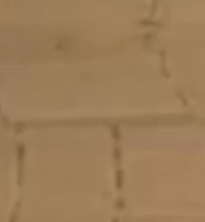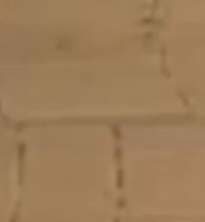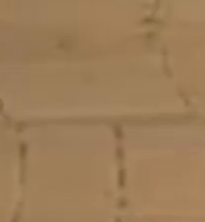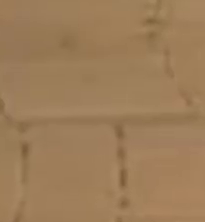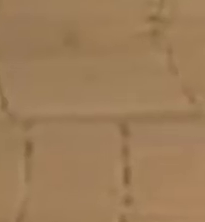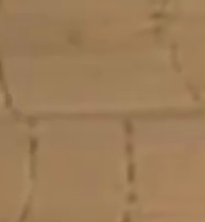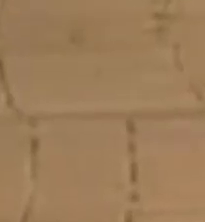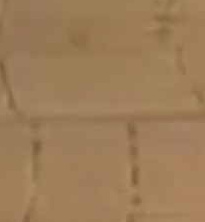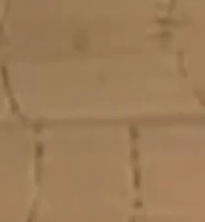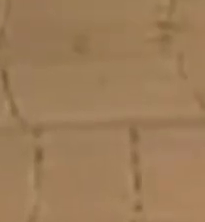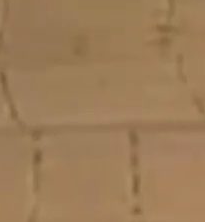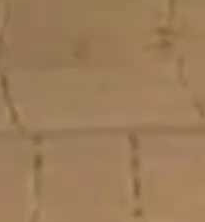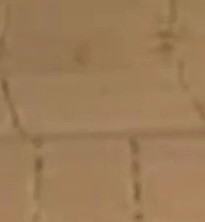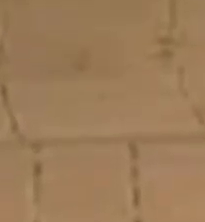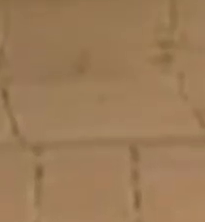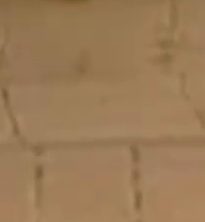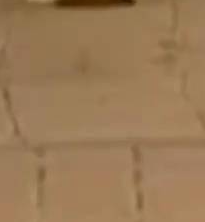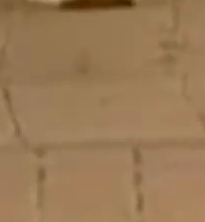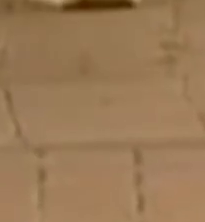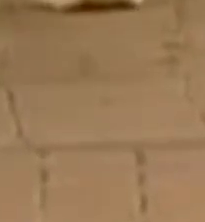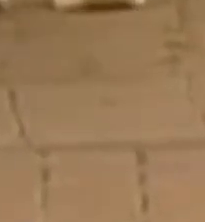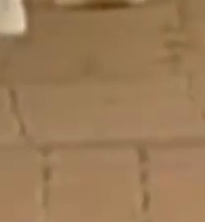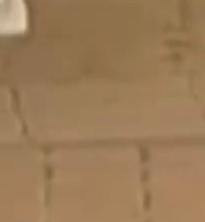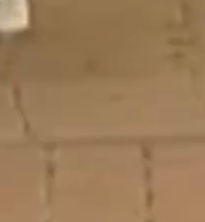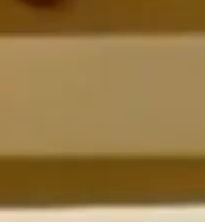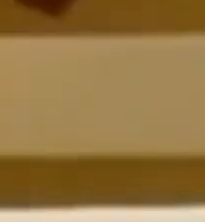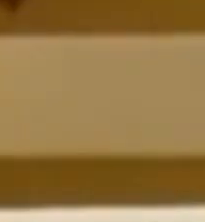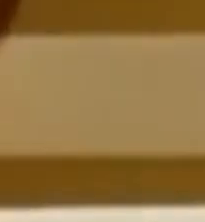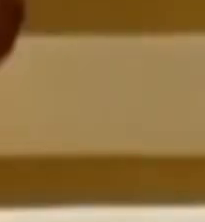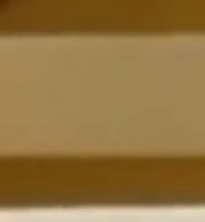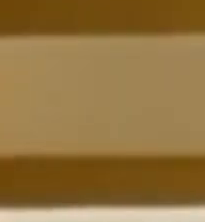שלך. יש אסירים משוחררים שאתה אומר, במודע,